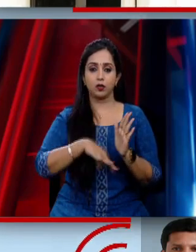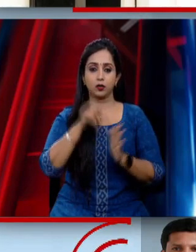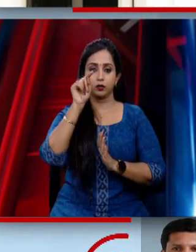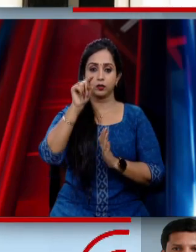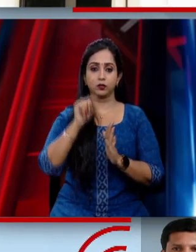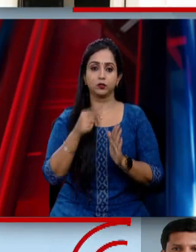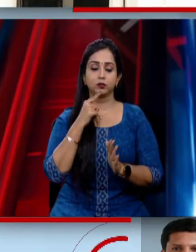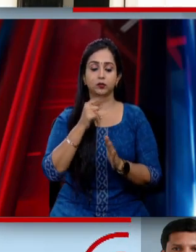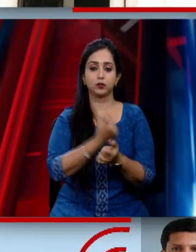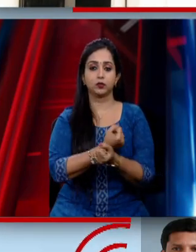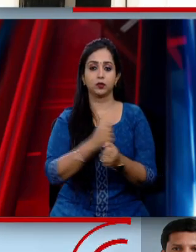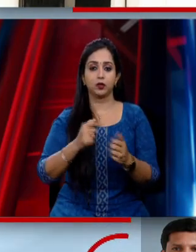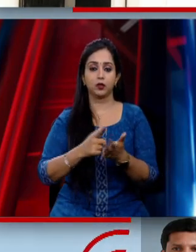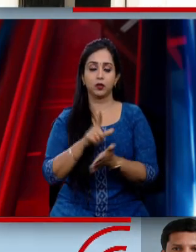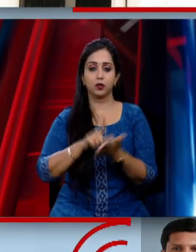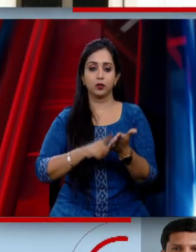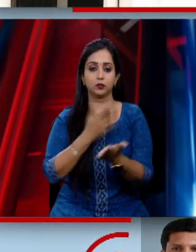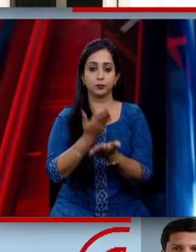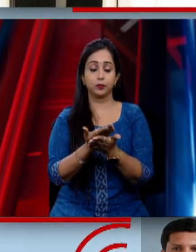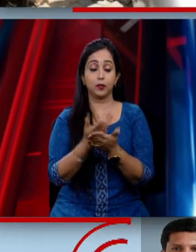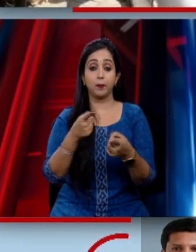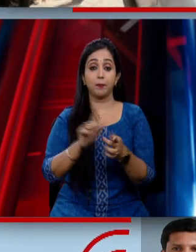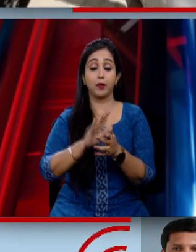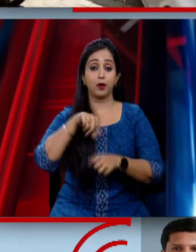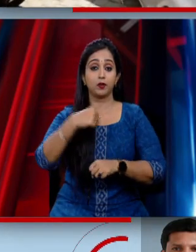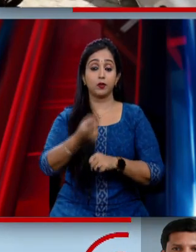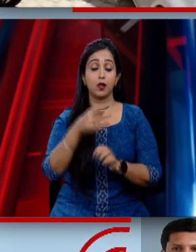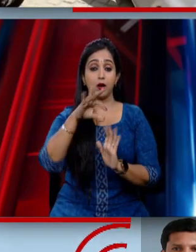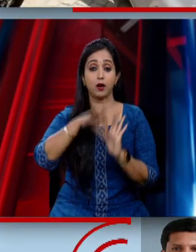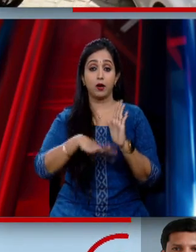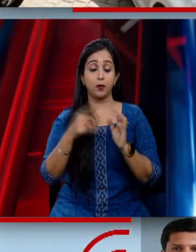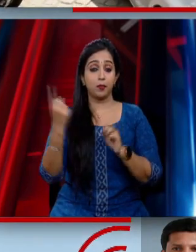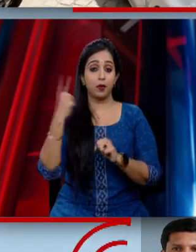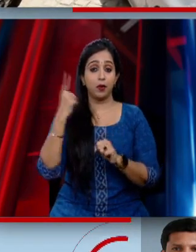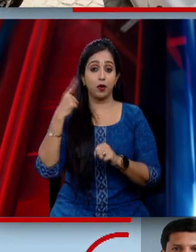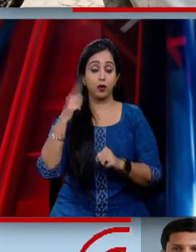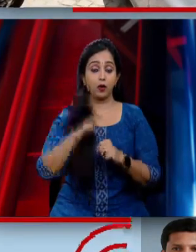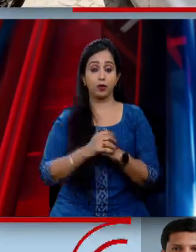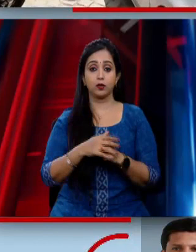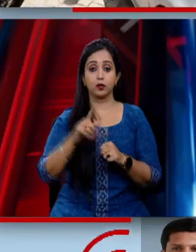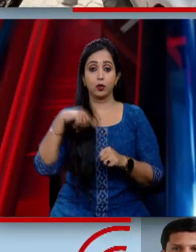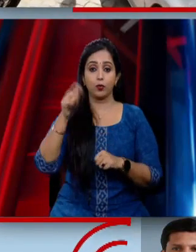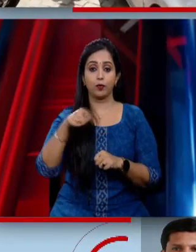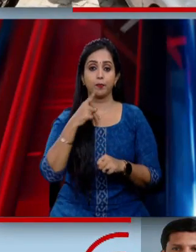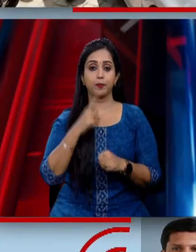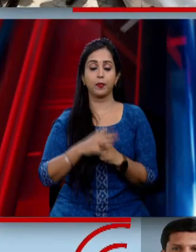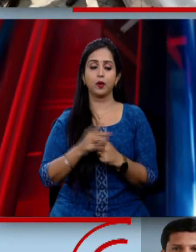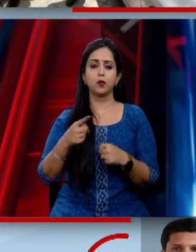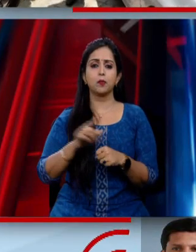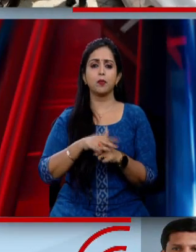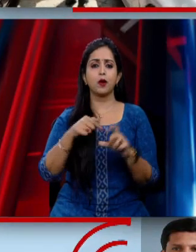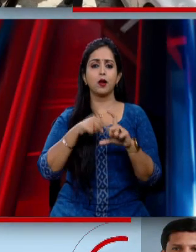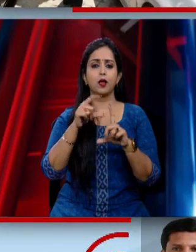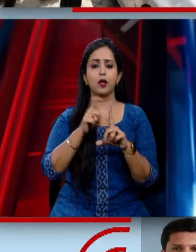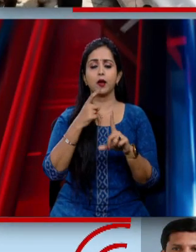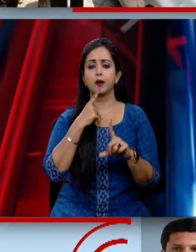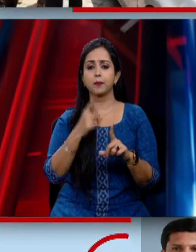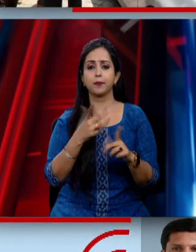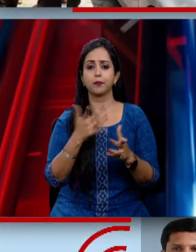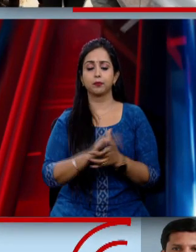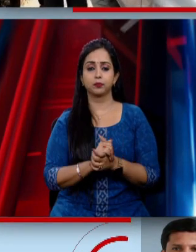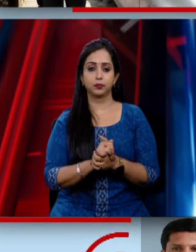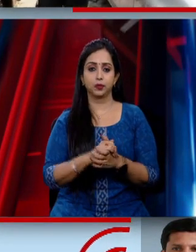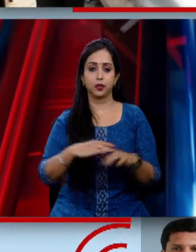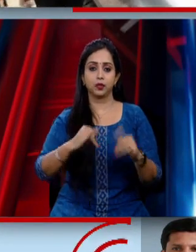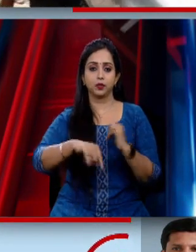ഈ ജാമ്യ ഹർജി കോടതിയിൽ നൽകിയിട്ടുണ്ട്. ഈ ഹർജിയിൽ നാളെ വിശദമായി വാദം കേൾക്കാമെന്ന് കോടതി വ്യക്തമാക്കിയിട്ടുണ്ട്. എന്തായാലും ഇ ഡി കോടതിയെ അറിയിച്ചിട്ടുള്ളത്